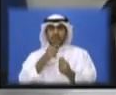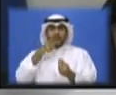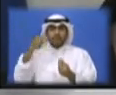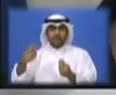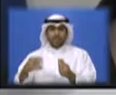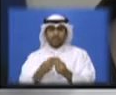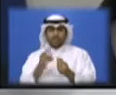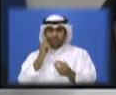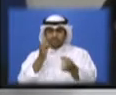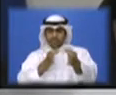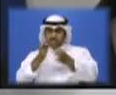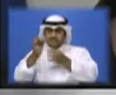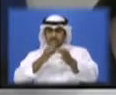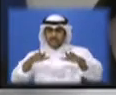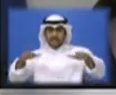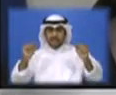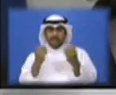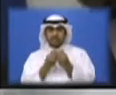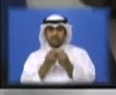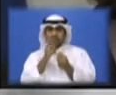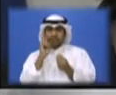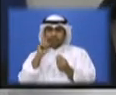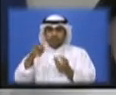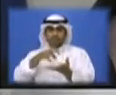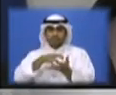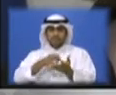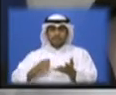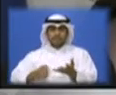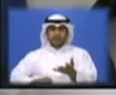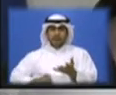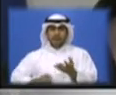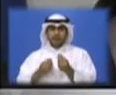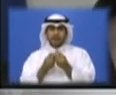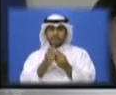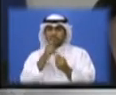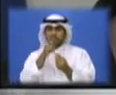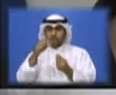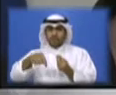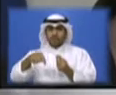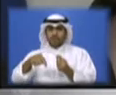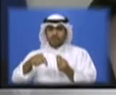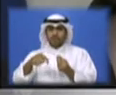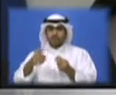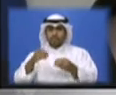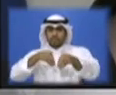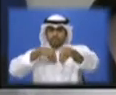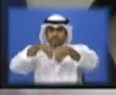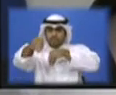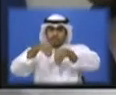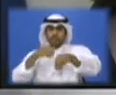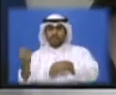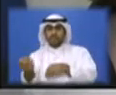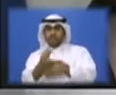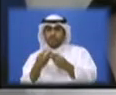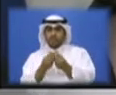عريضة للمؤتمر الدولي المزمع إجراؤه في البحرين، الأمر الذي سيسهم إلى قدر كبير في التبادل المثمر سواء في